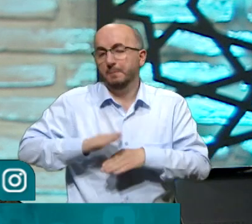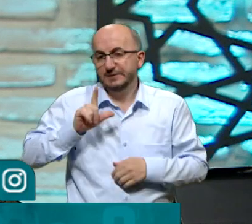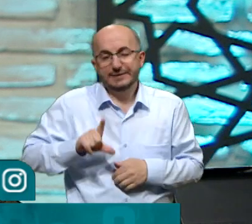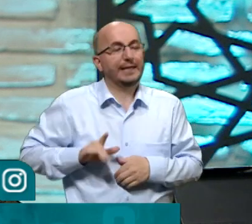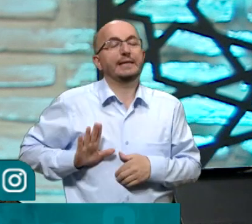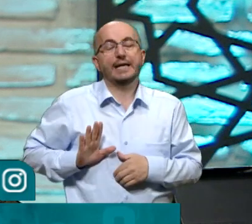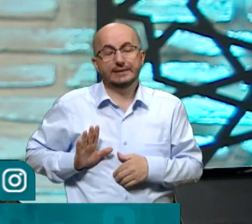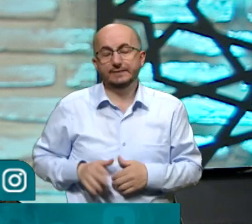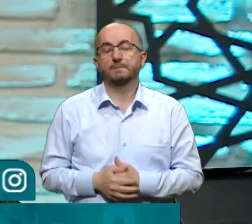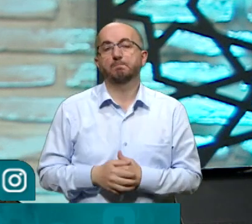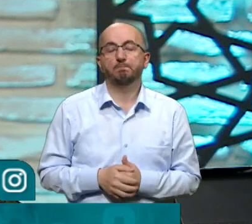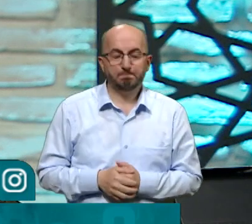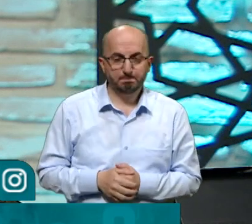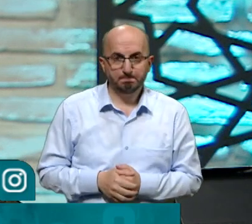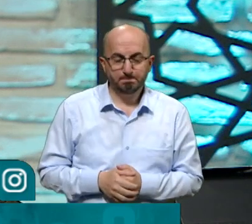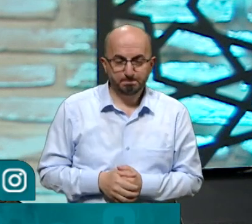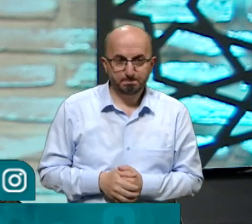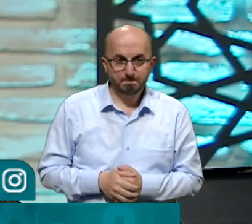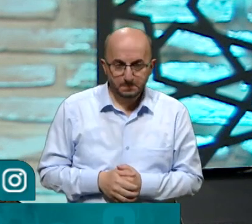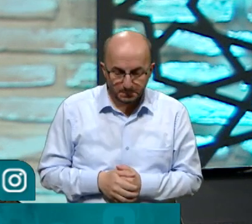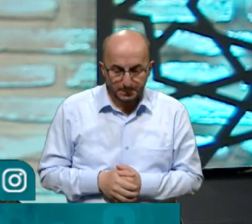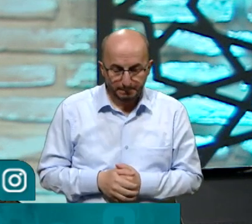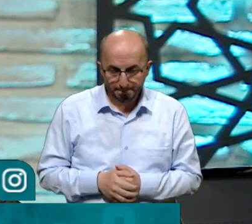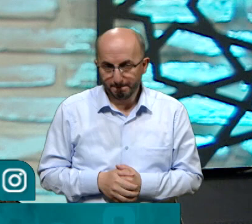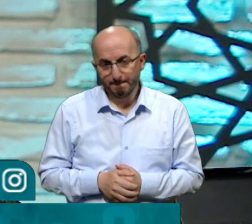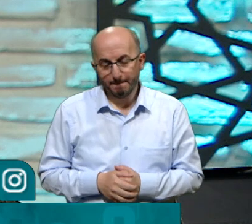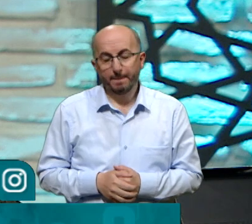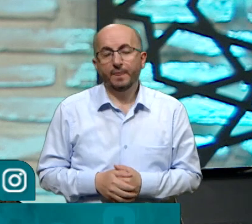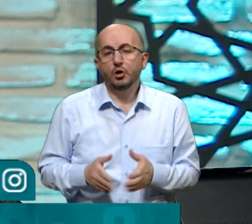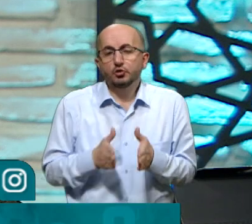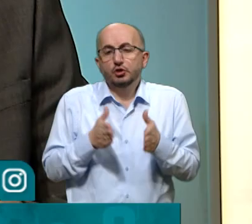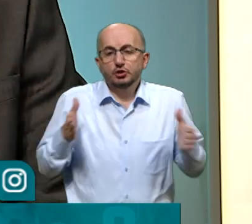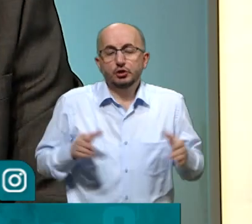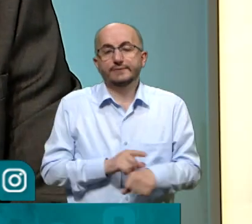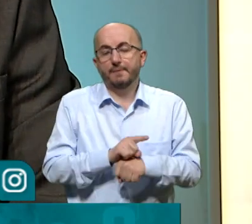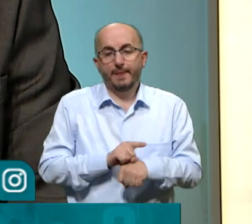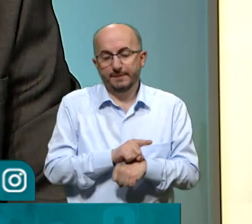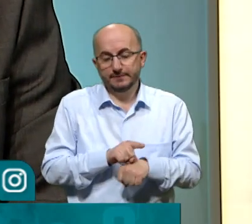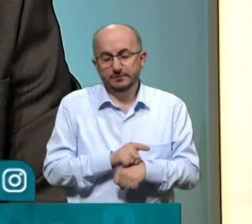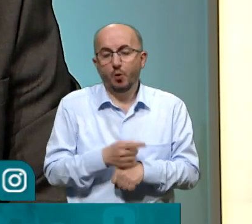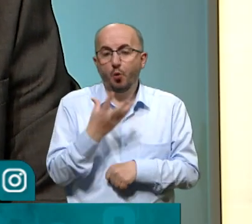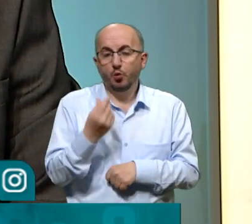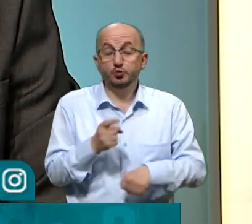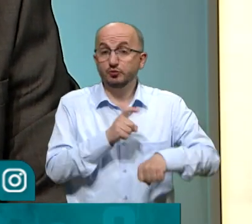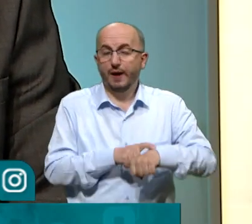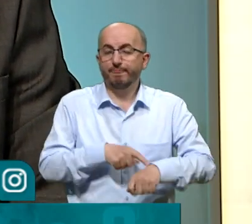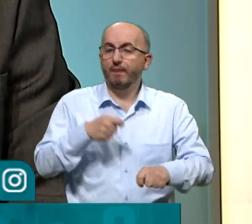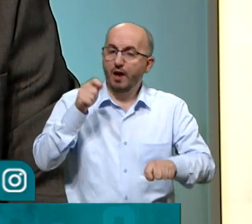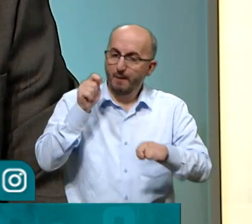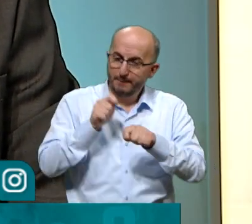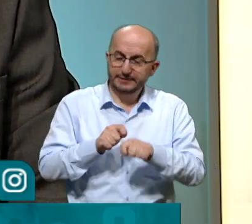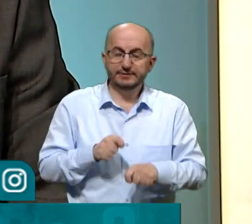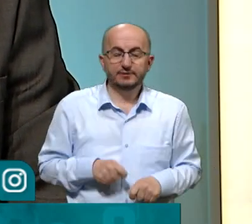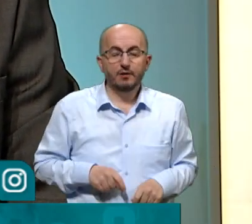yani fevri dediğimiz hemen yerine getirilmesi gereken ibadetler değildir geniş zamanlıdır olduğu anda sen bilirsin